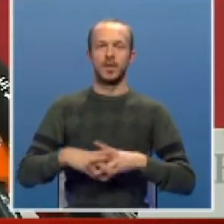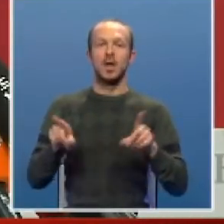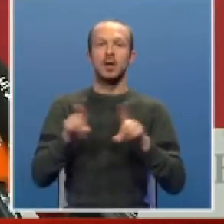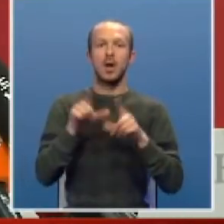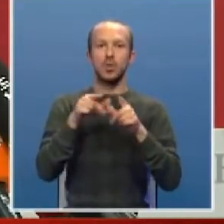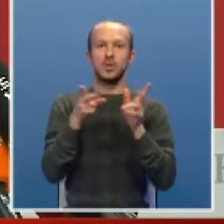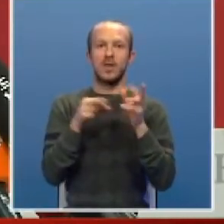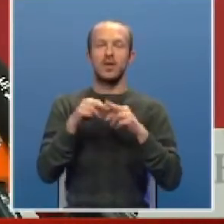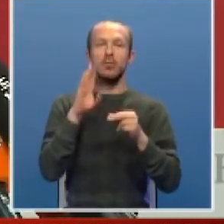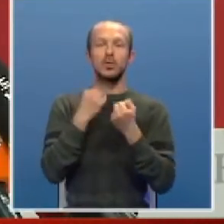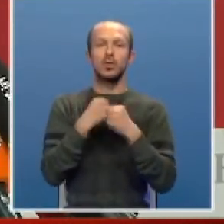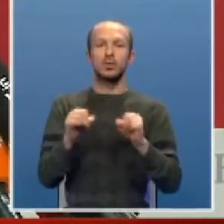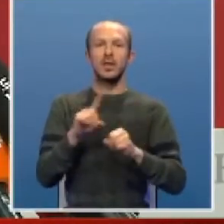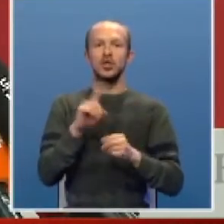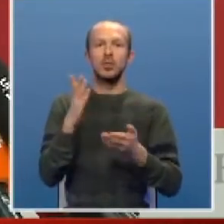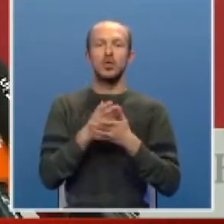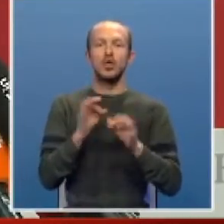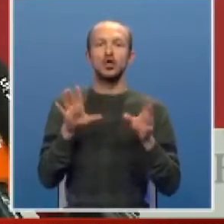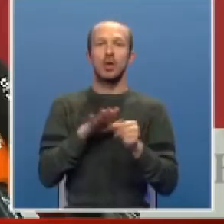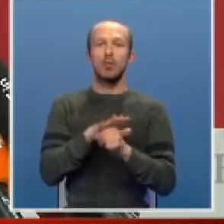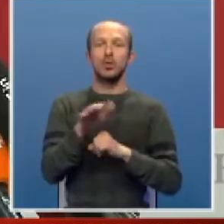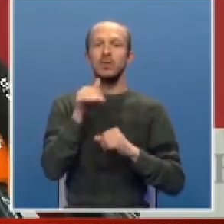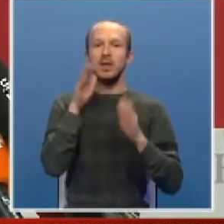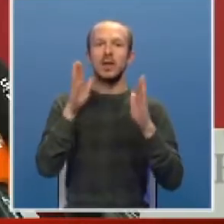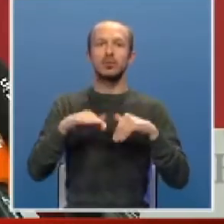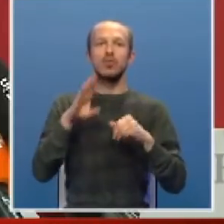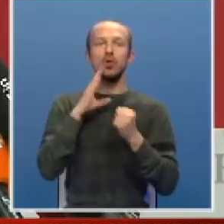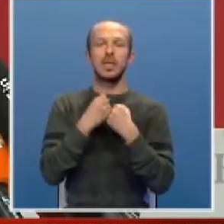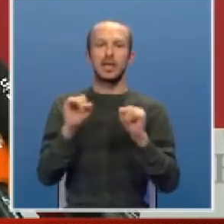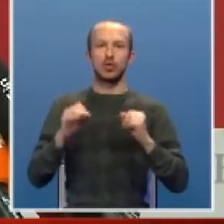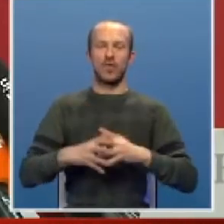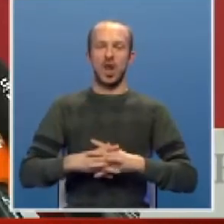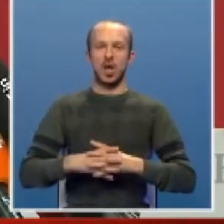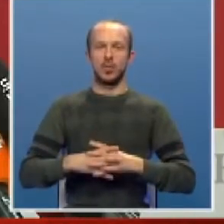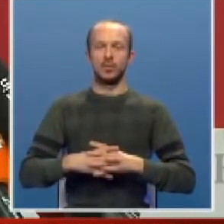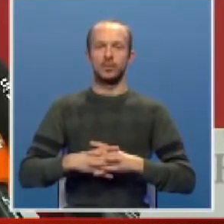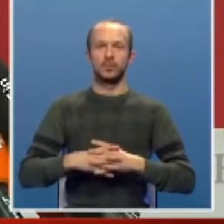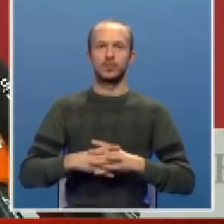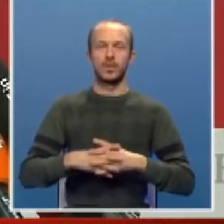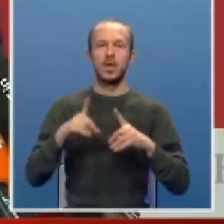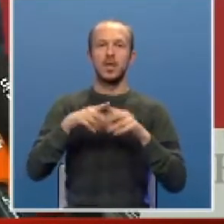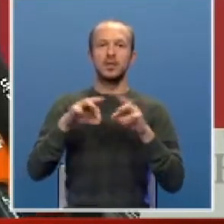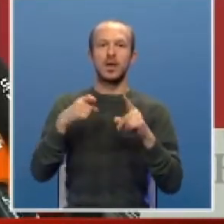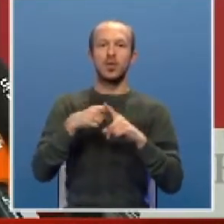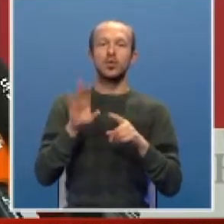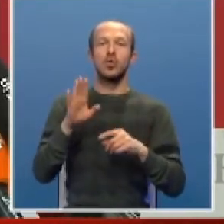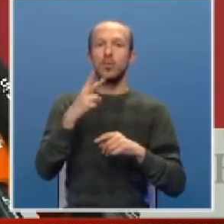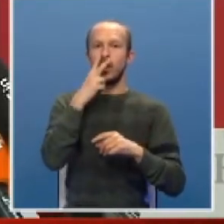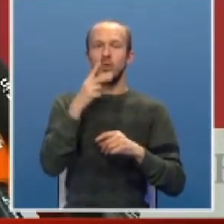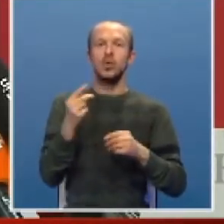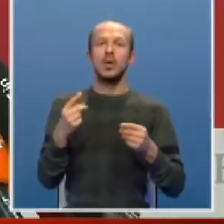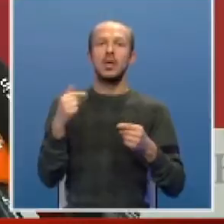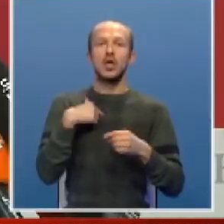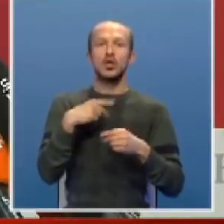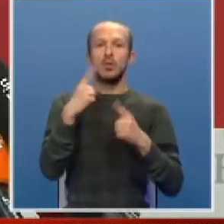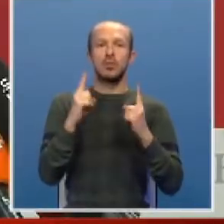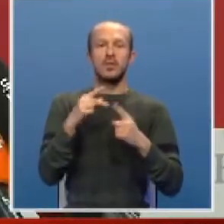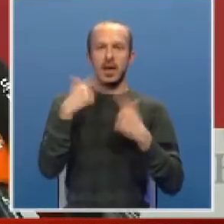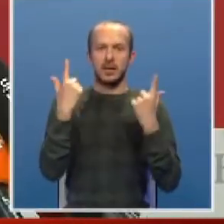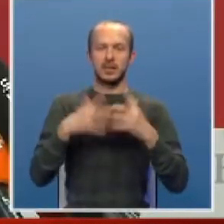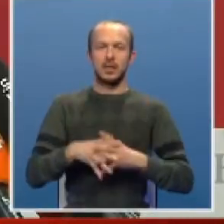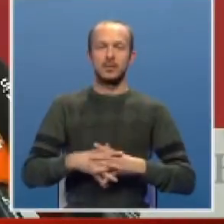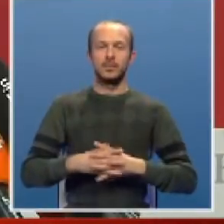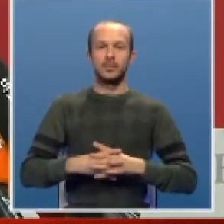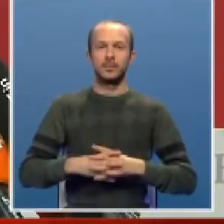kao ustavna Bosna i Hercegovina, nećemo biti ništa protiv i raspadnute Bosne i Hercegovine. Tako da je naš stav u tom pogledu veoma jasan.